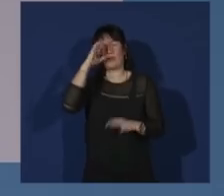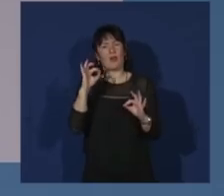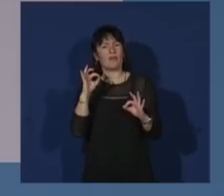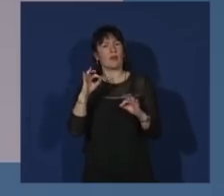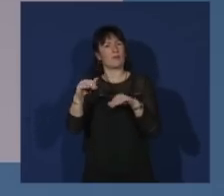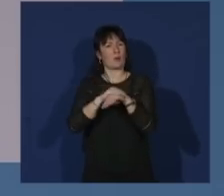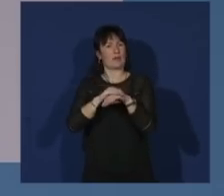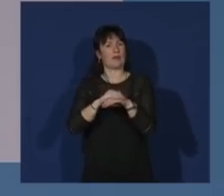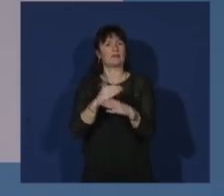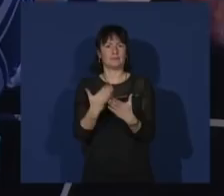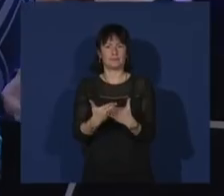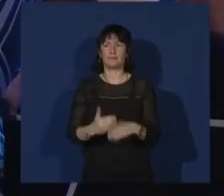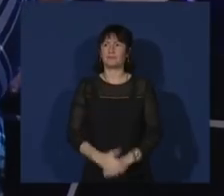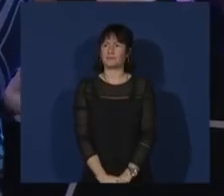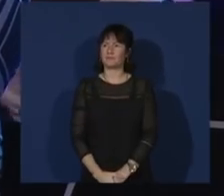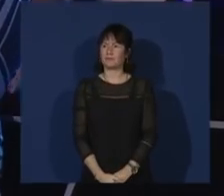vie.